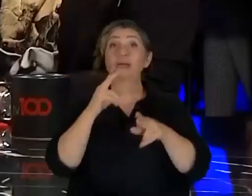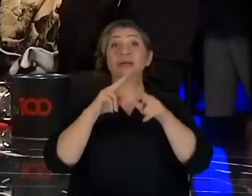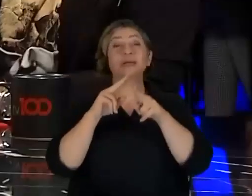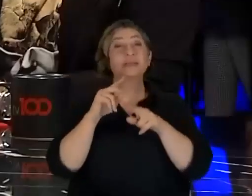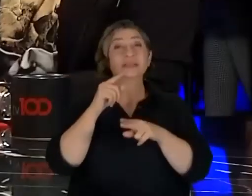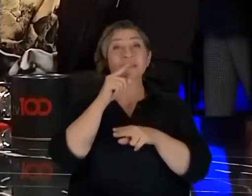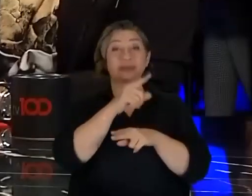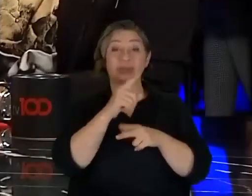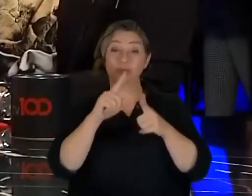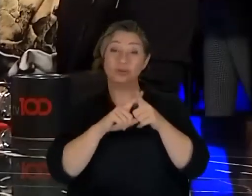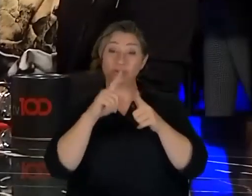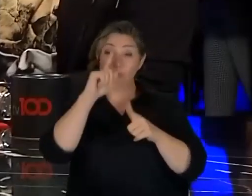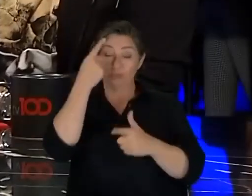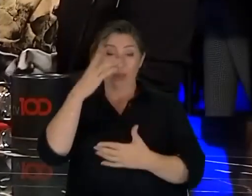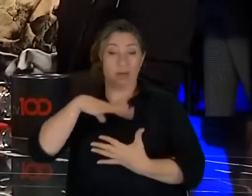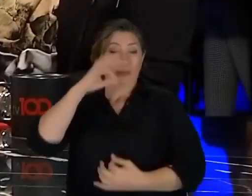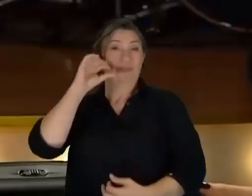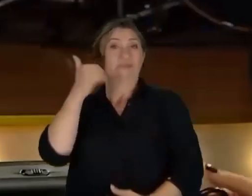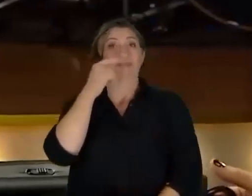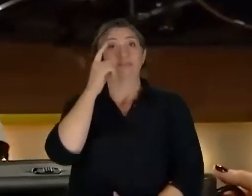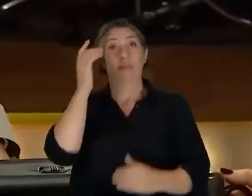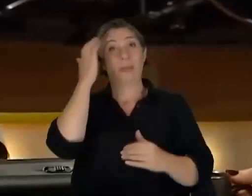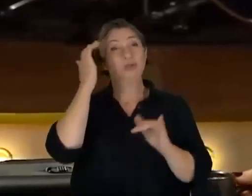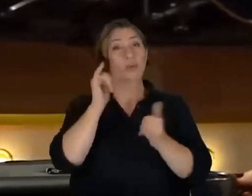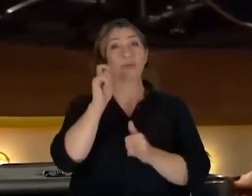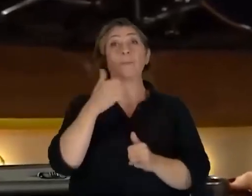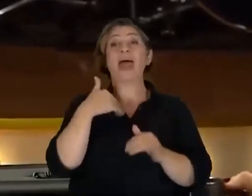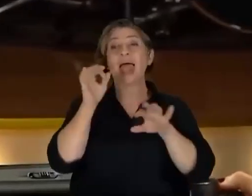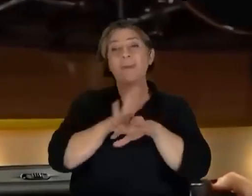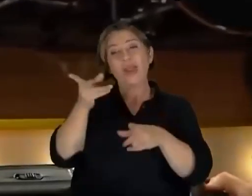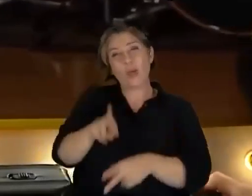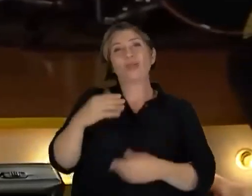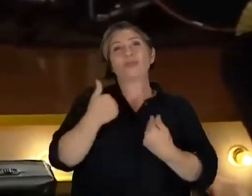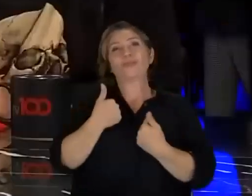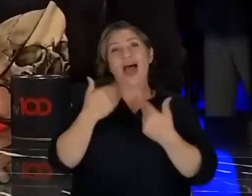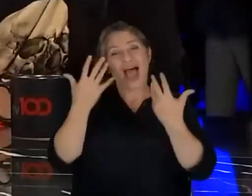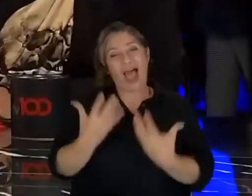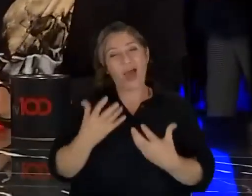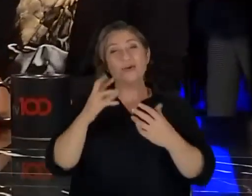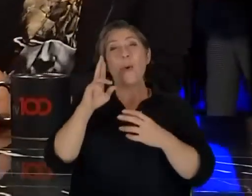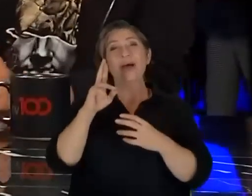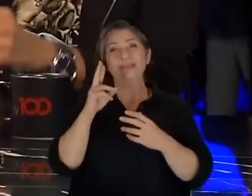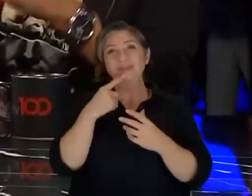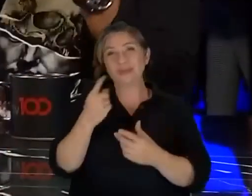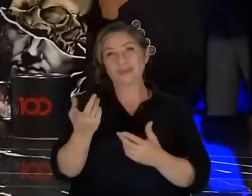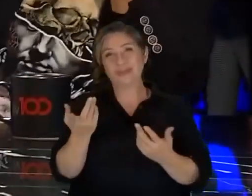abi. Ha? Sen de John oynadın. Hayır ben hemen öldüm mesela. Ağır romanın sonunda.